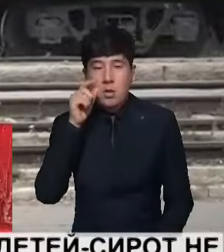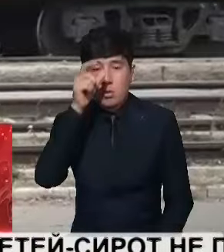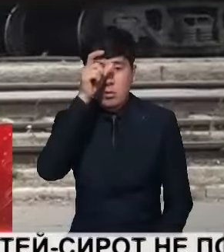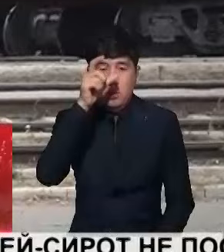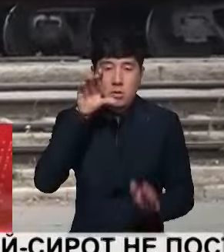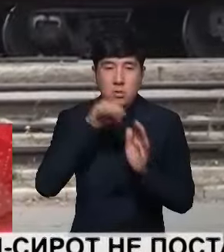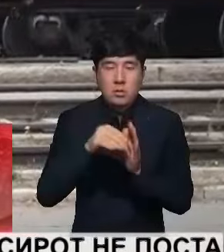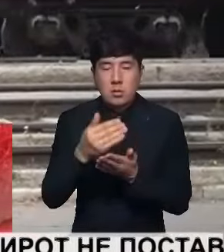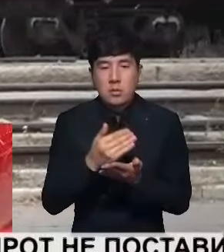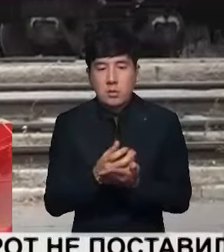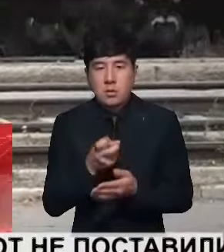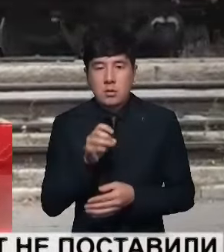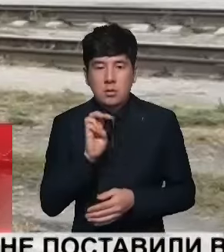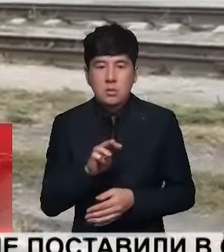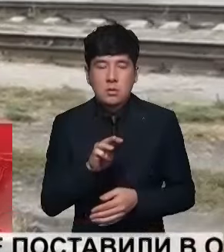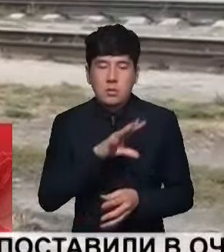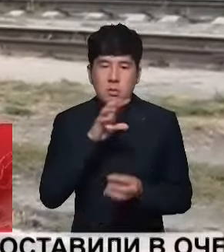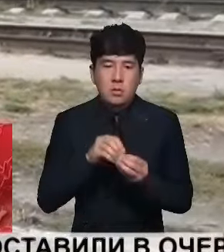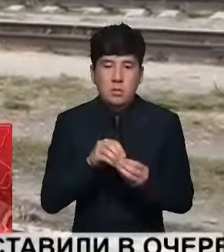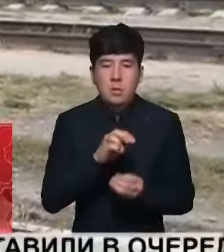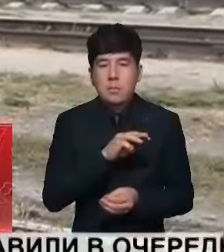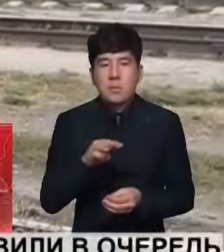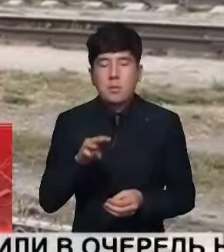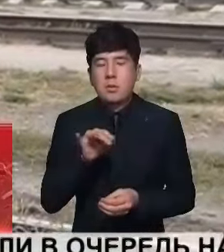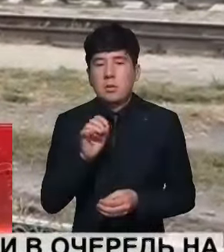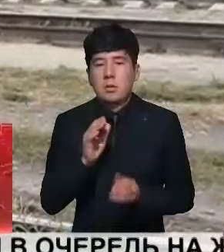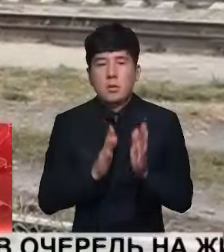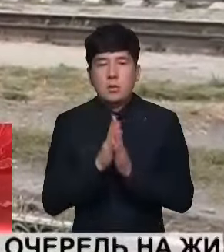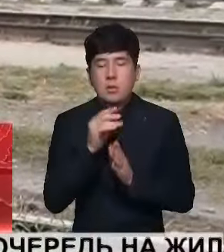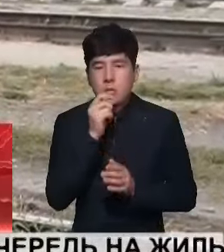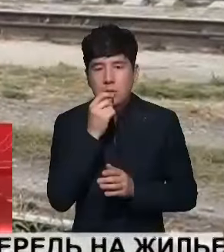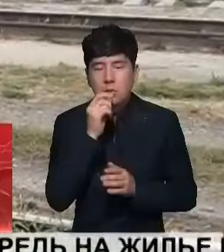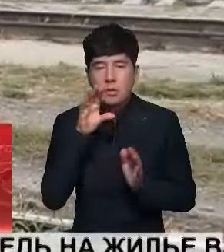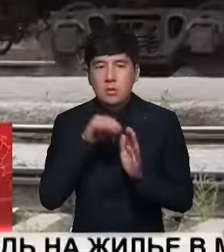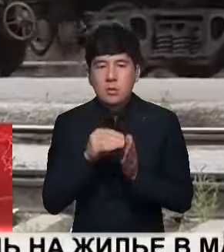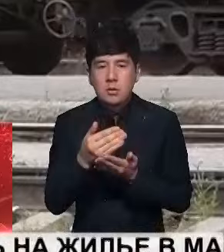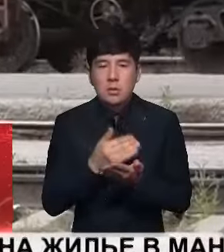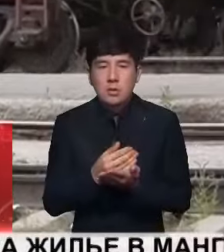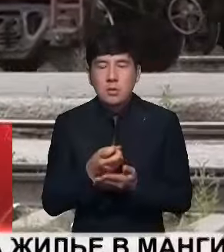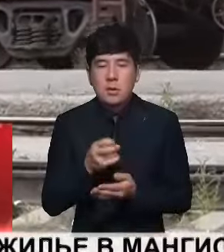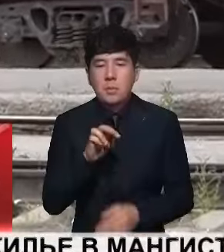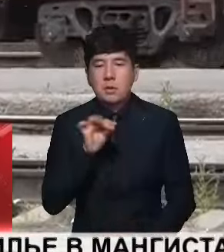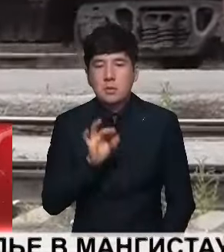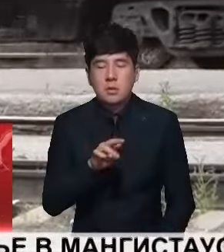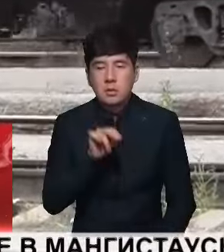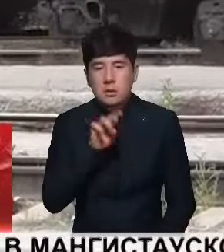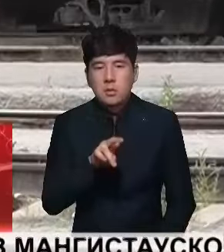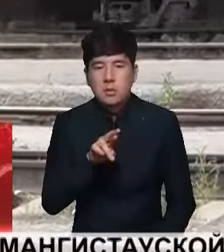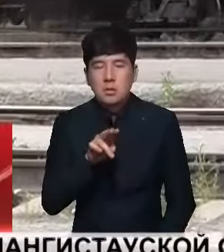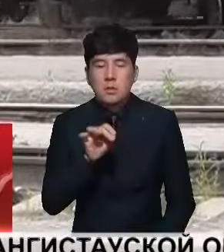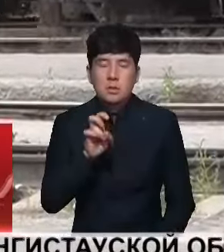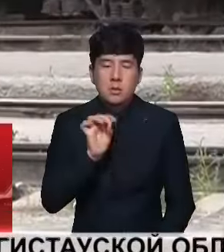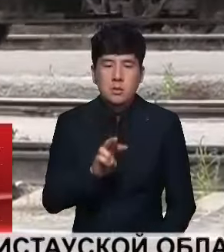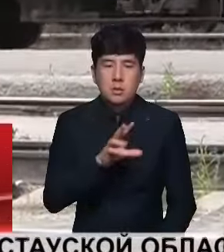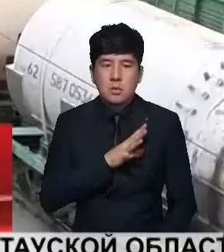Ближнего Востока страна может реализовать около миллиона тонн пшеницы. Теперь в планах продавать отечественную пшеницу в Пакистан, Индонезию, Бразилию и Малайзию,